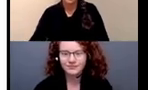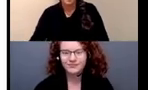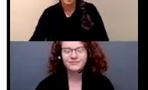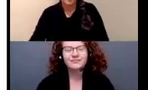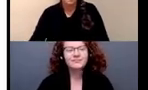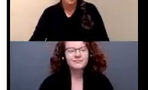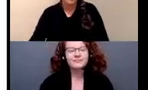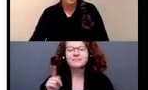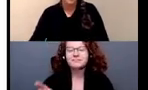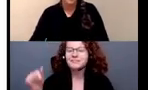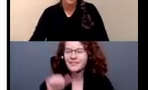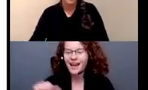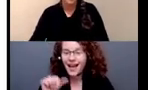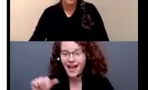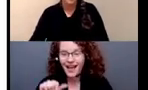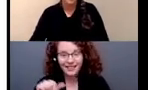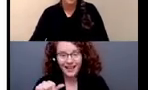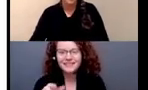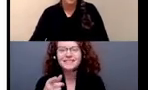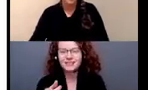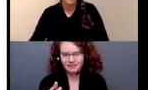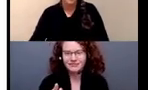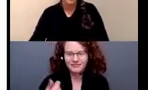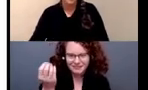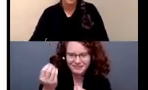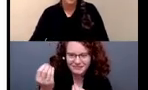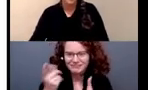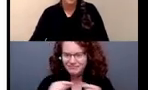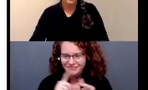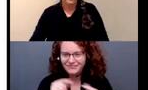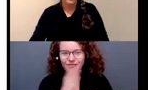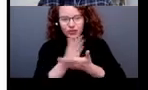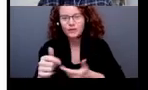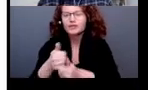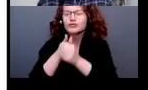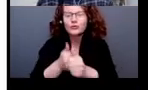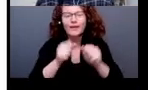enquête. Et Anaïs, tu n'oublieras pas de me dire quand je dois changer de diapo.